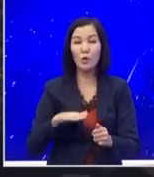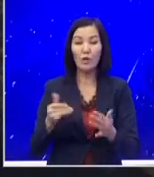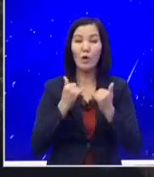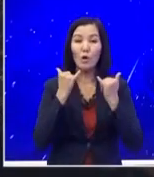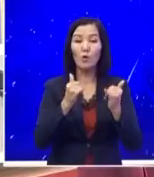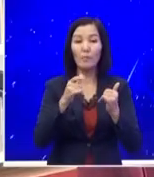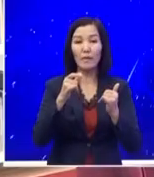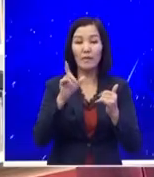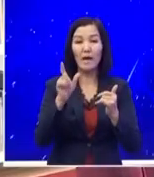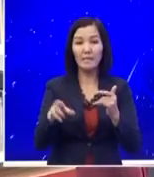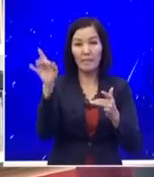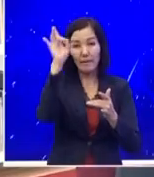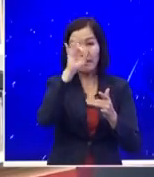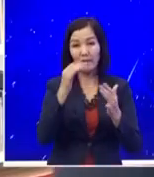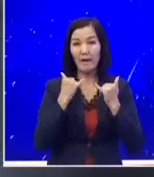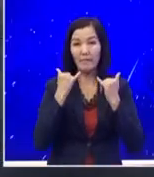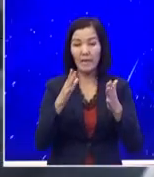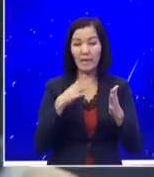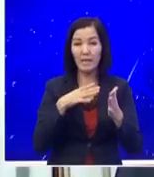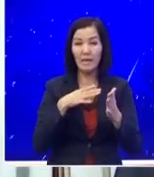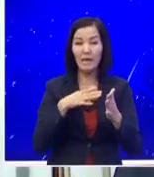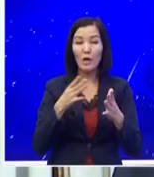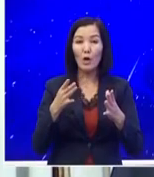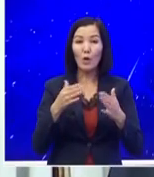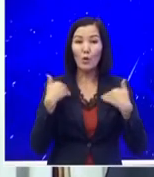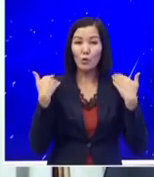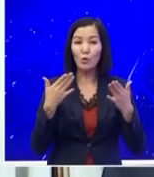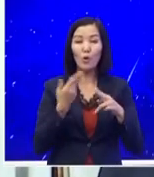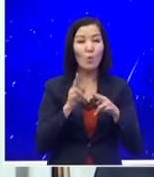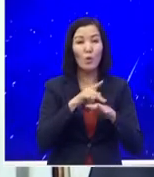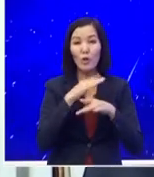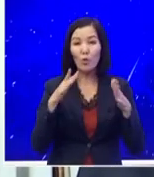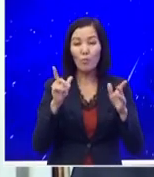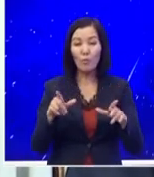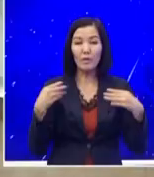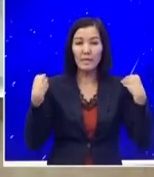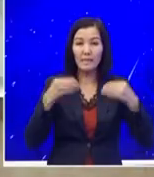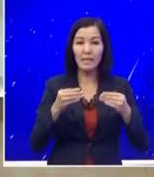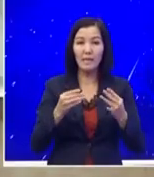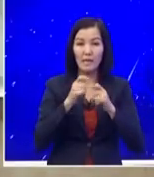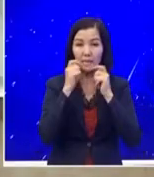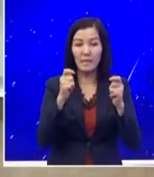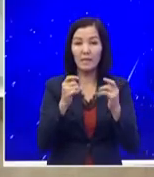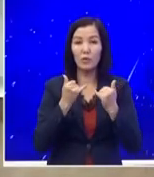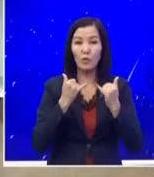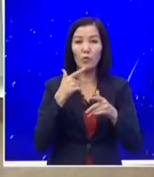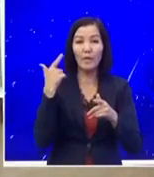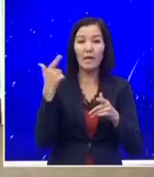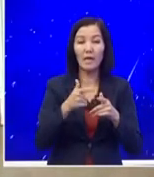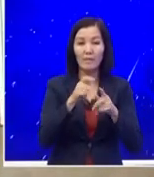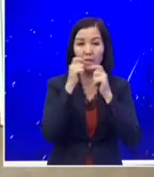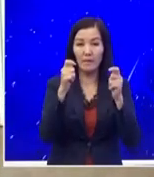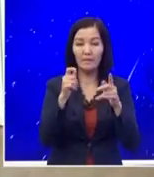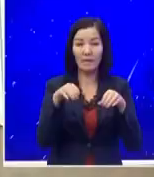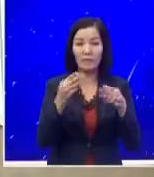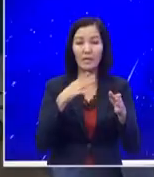құрметті азаматы болды. Ақтангер ақындарды мерейлі күні құттықтаушылар аз болмады. Шапан жауып, сыйлықтар мен құрмет грамоталарын табыстап